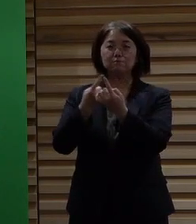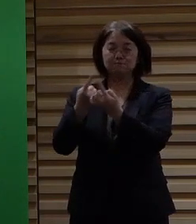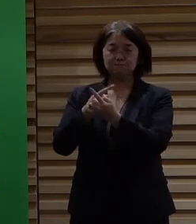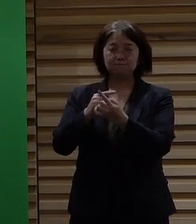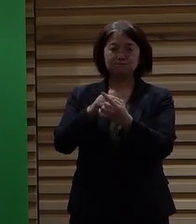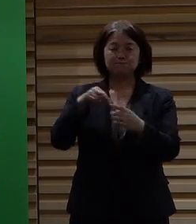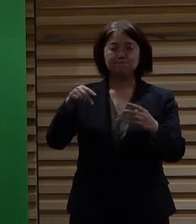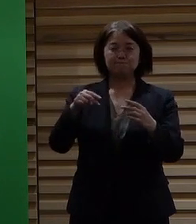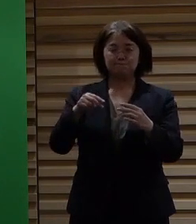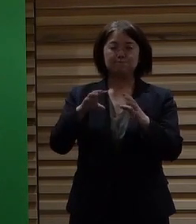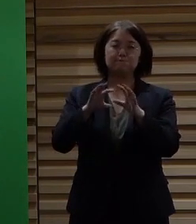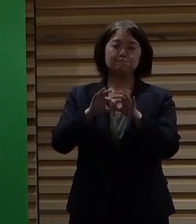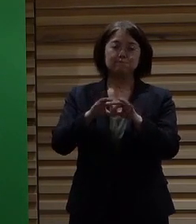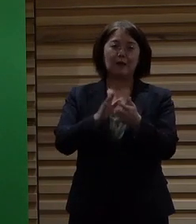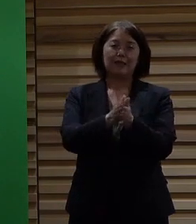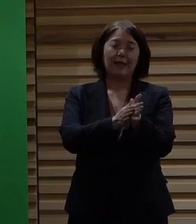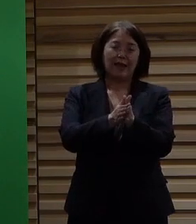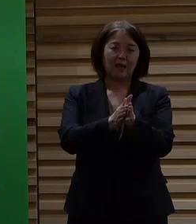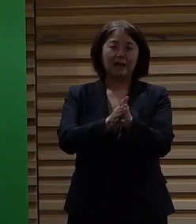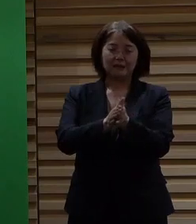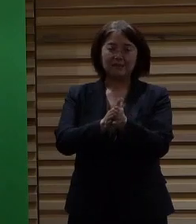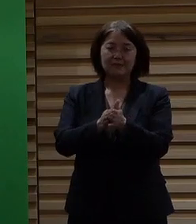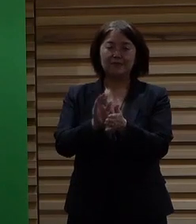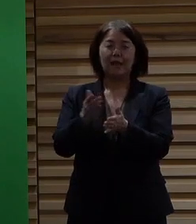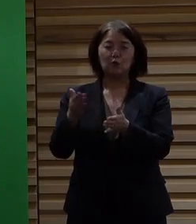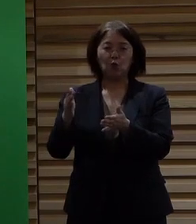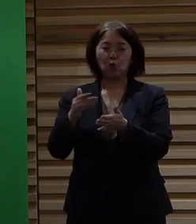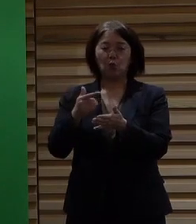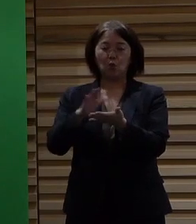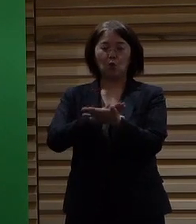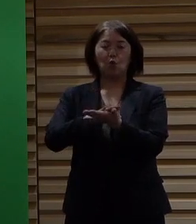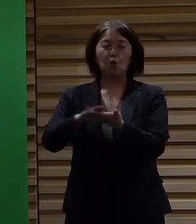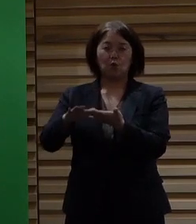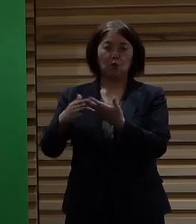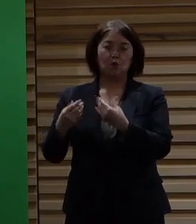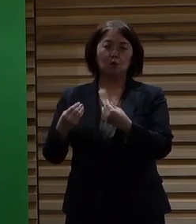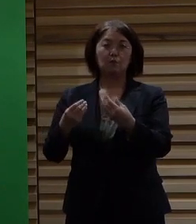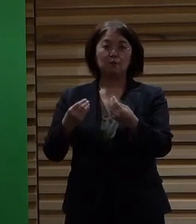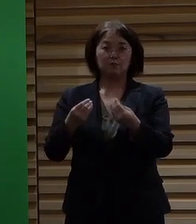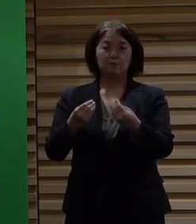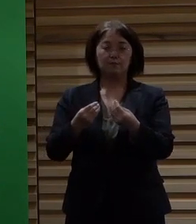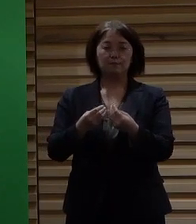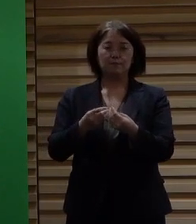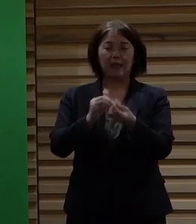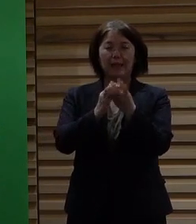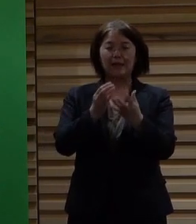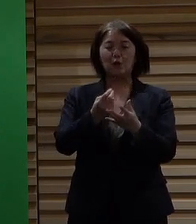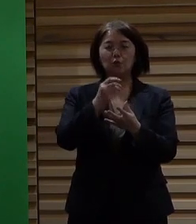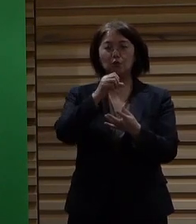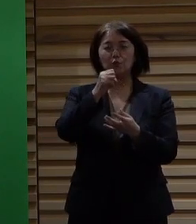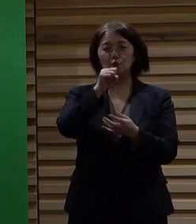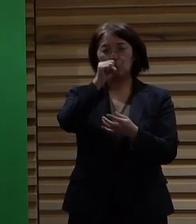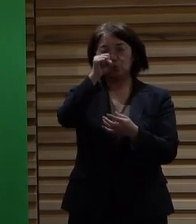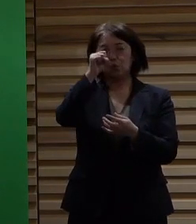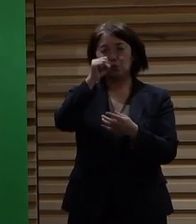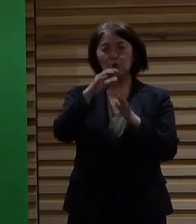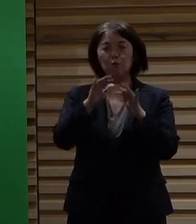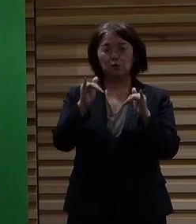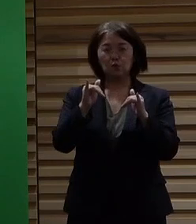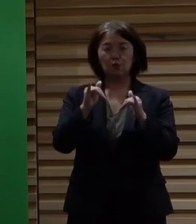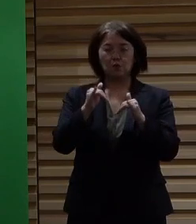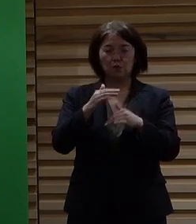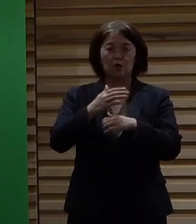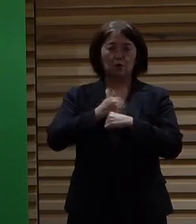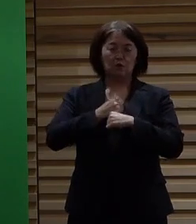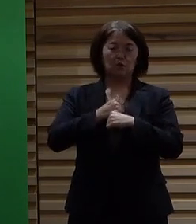。手洗いなど手指手指の衛生の保持、花粉症の方には配慮が必要ですがこまめな